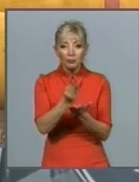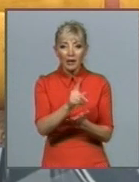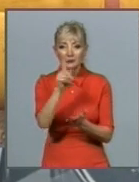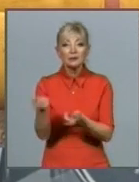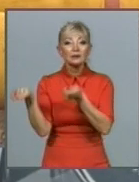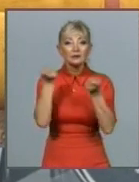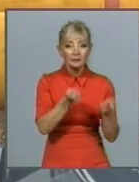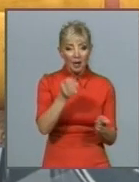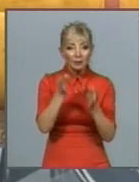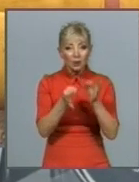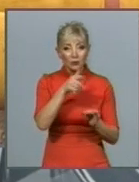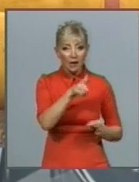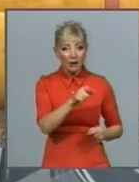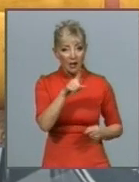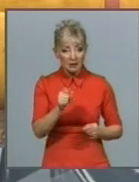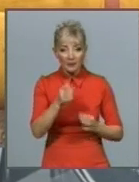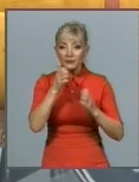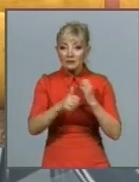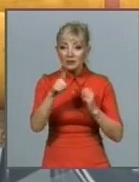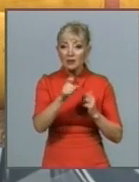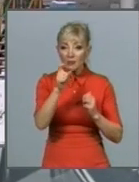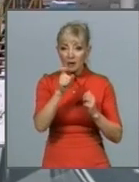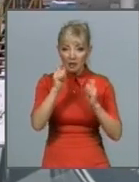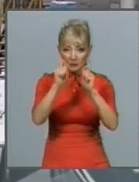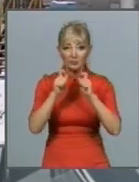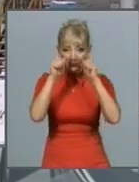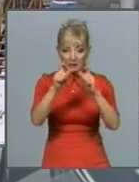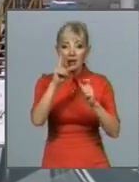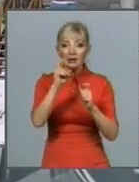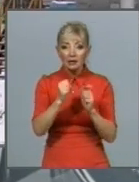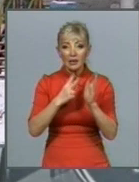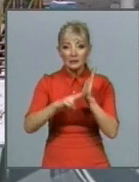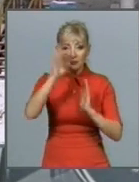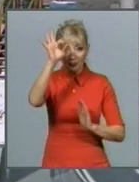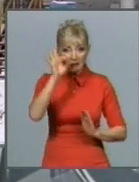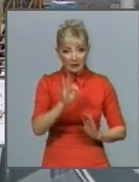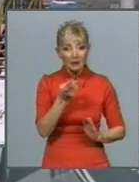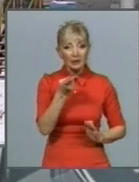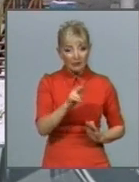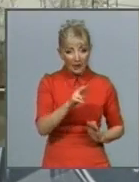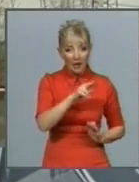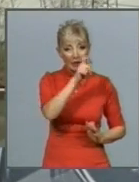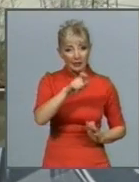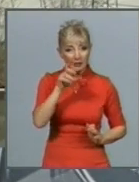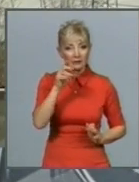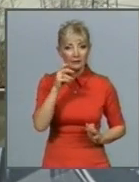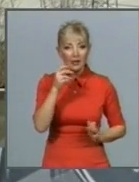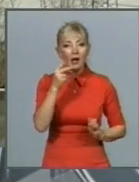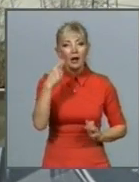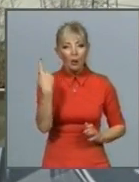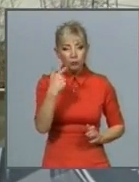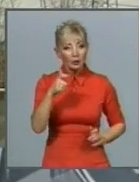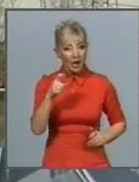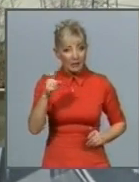доставку природного газу. В середньому ціна зросте на 80% для клієнтів 20 облгазів. А от ціна на